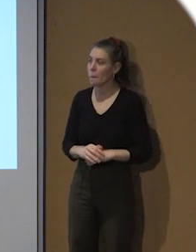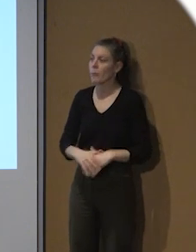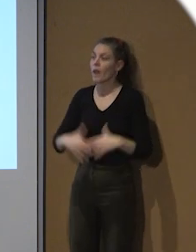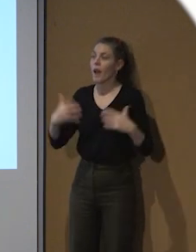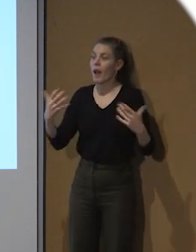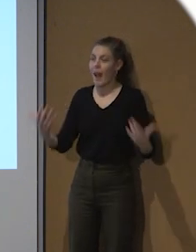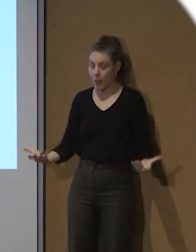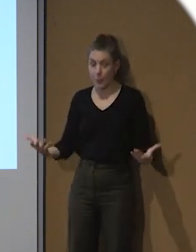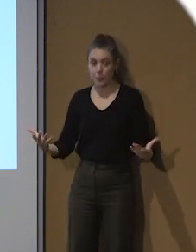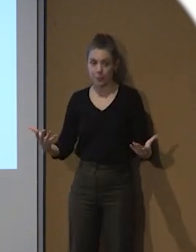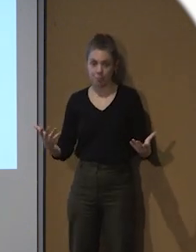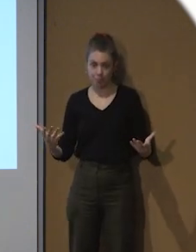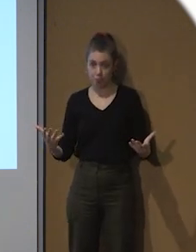même.